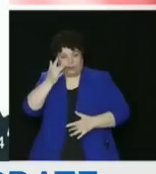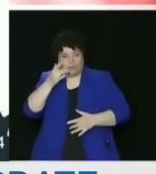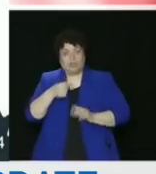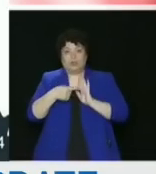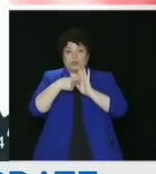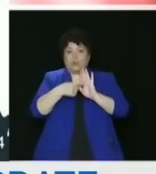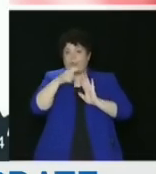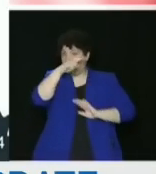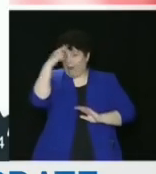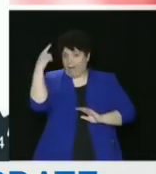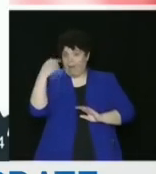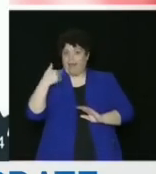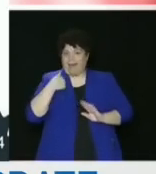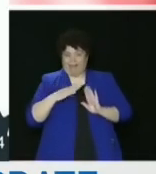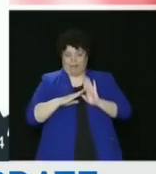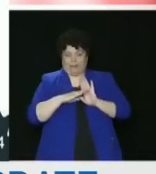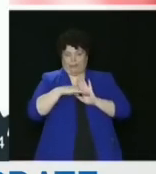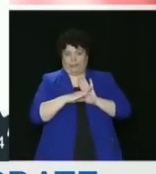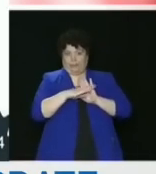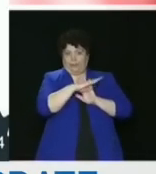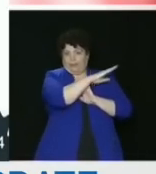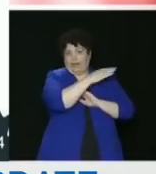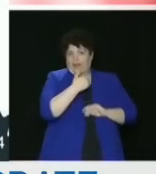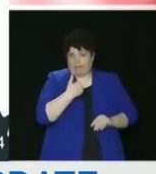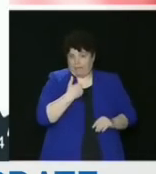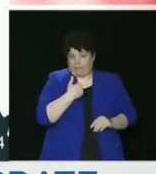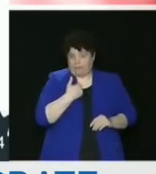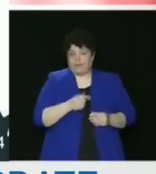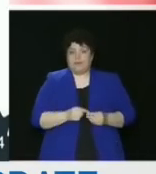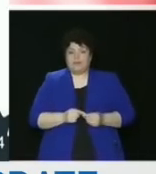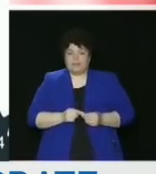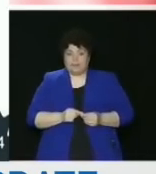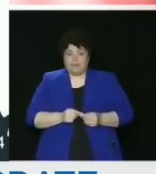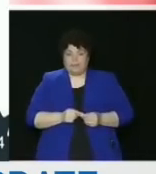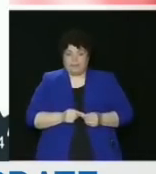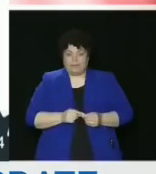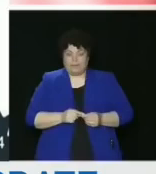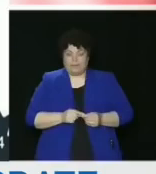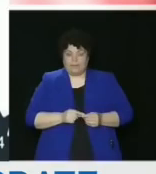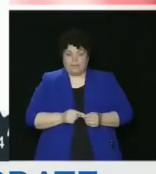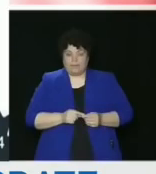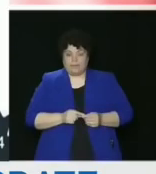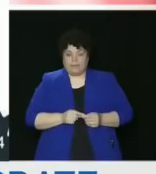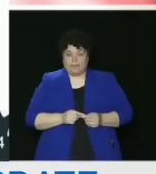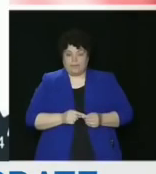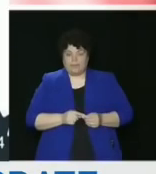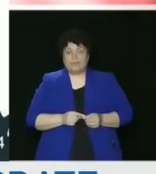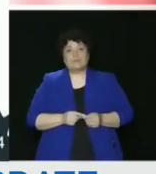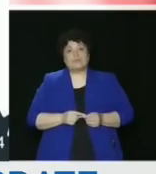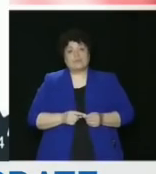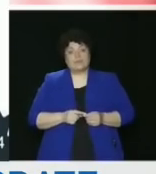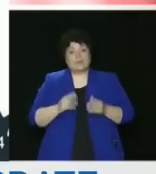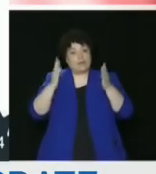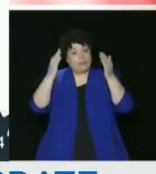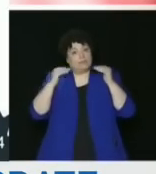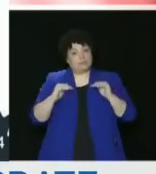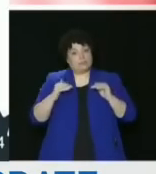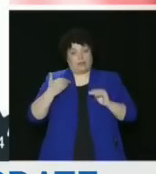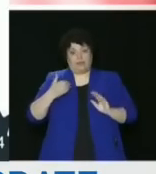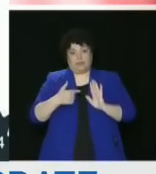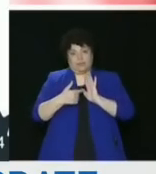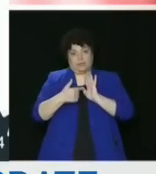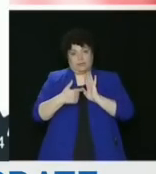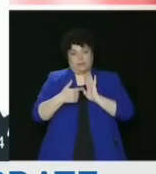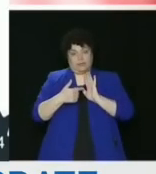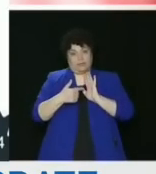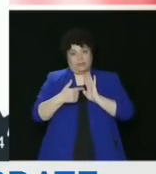the ondulée black noire. wavy line. Un des scénarios illustre que quand nous pourrons lever les restrictions One sans of the excéder la scenarios capacité shows des hôpitaux,